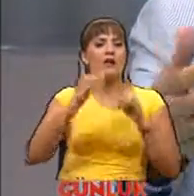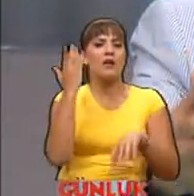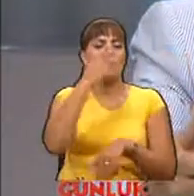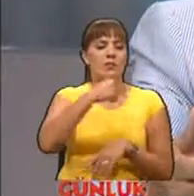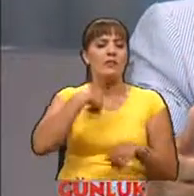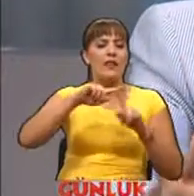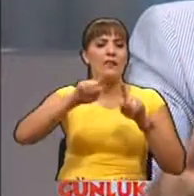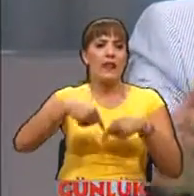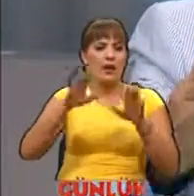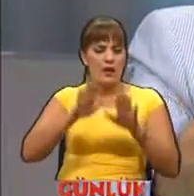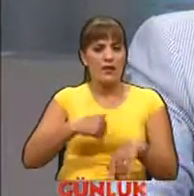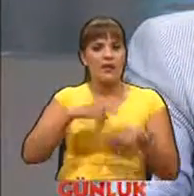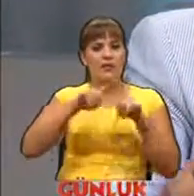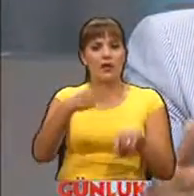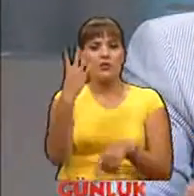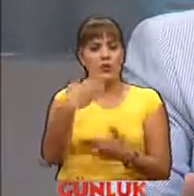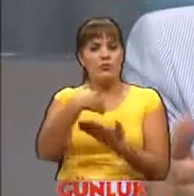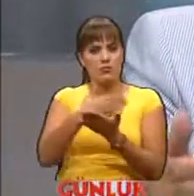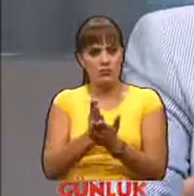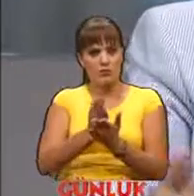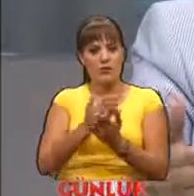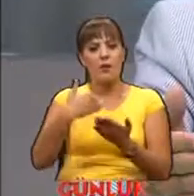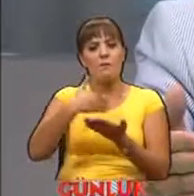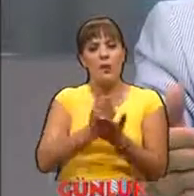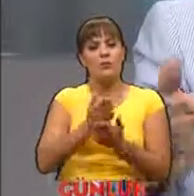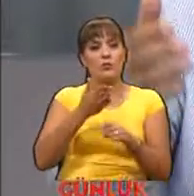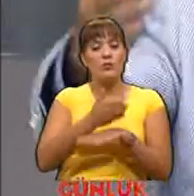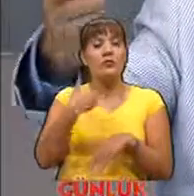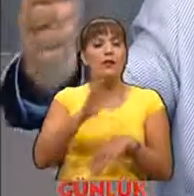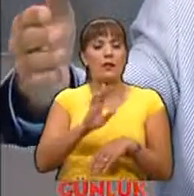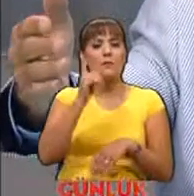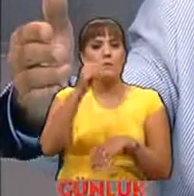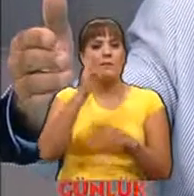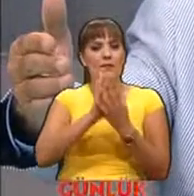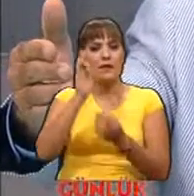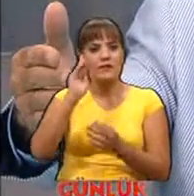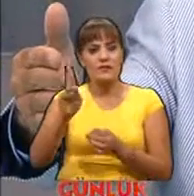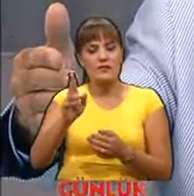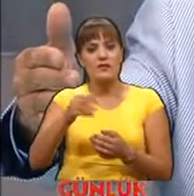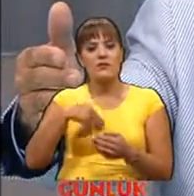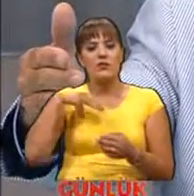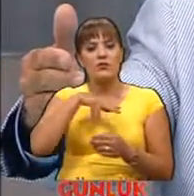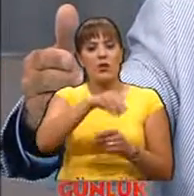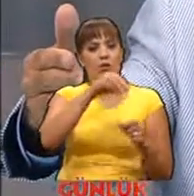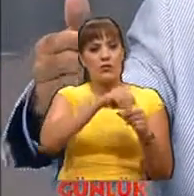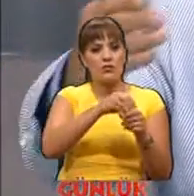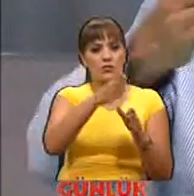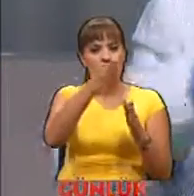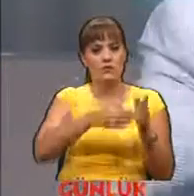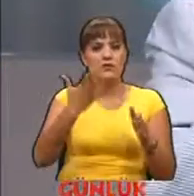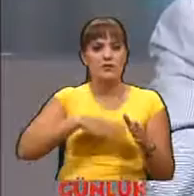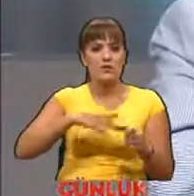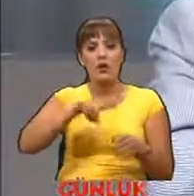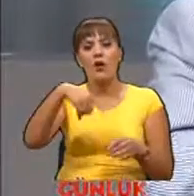biz tarla kaldı. Tarlayı 4 parçaya bölüp paylaşmamız mümkün değil. Birisi asfalt üzerindeki kısmı